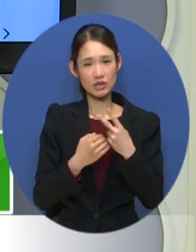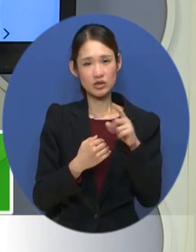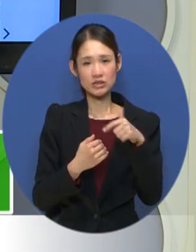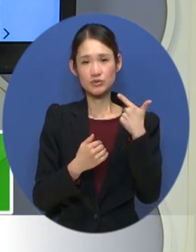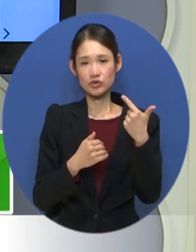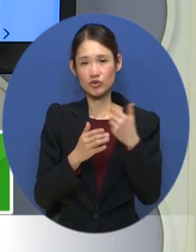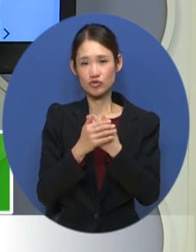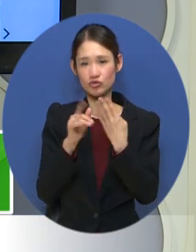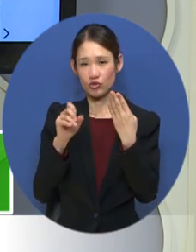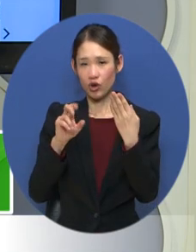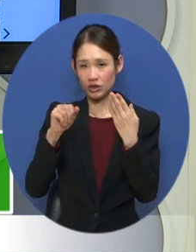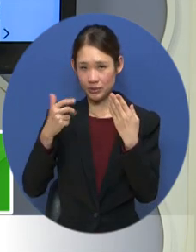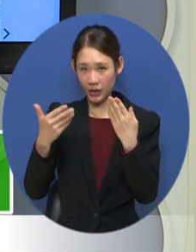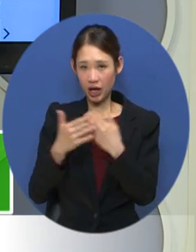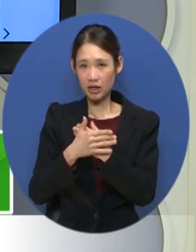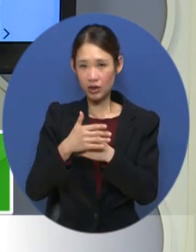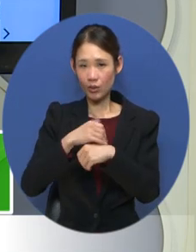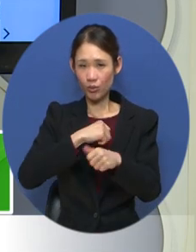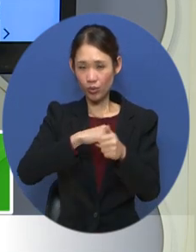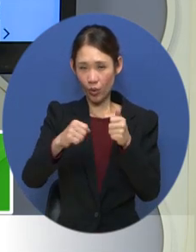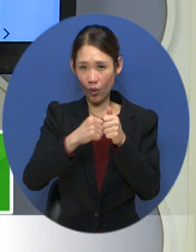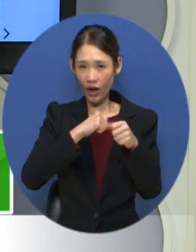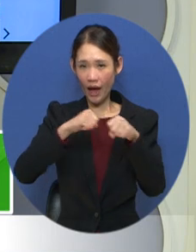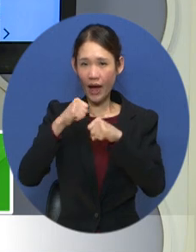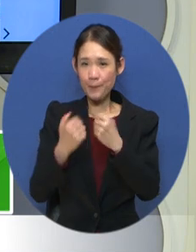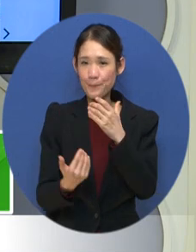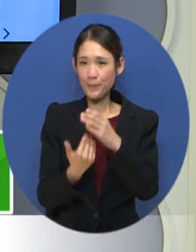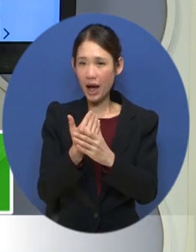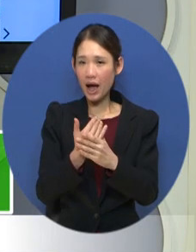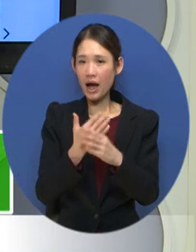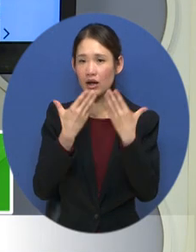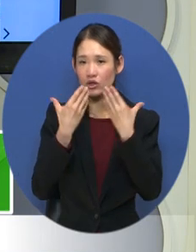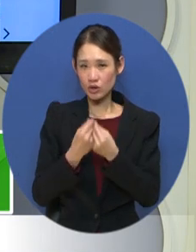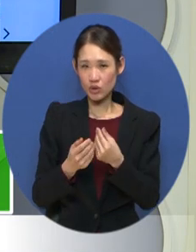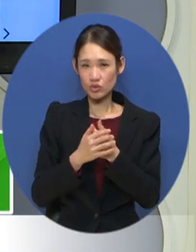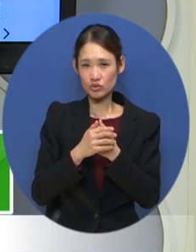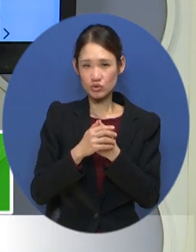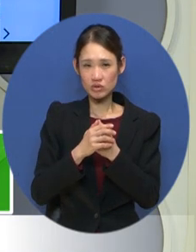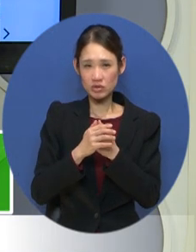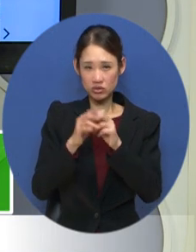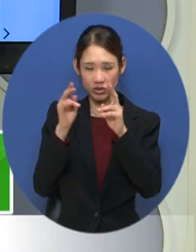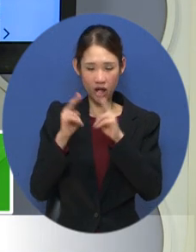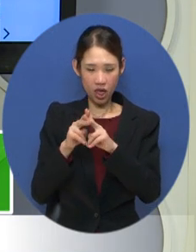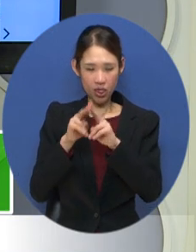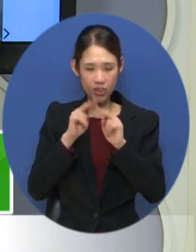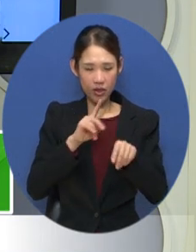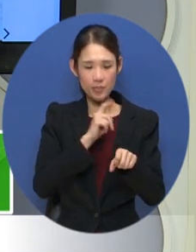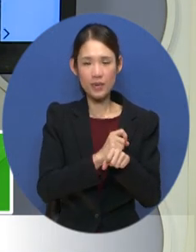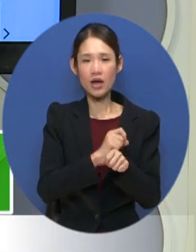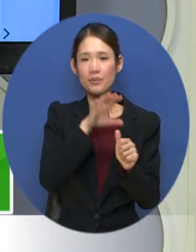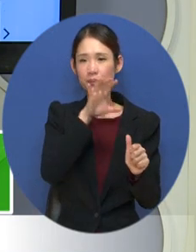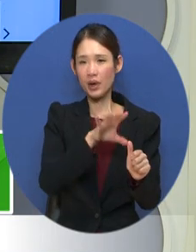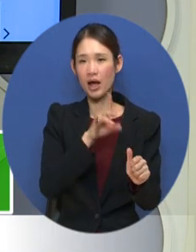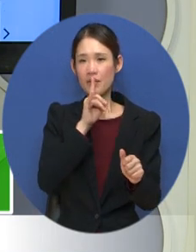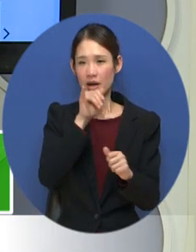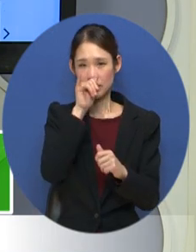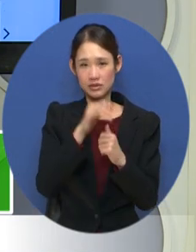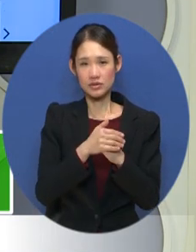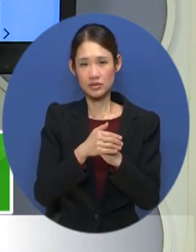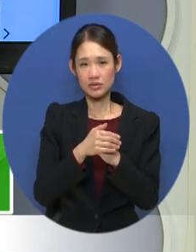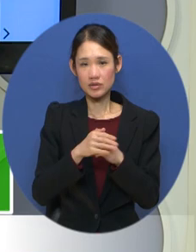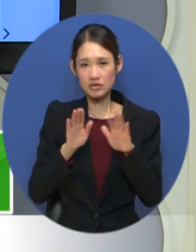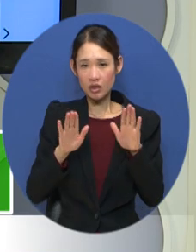28일 폭력 행위를 저지른 한 지도자의 검호 영구제명 이라는 징계를 받았는데요 그럼에도 불구하고